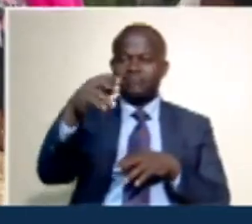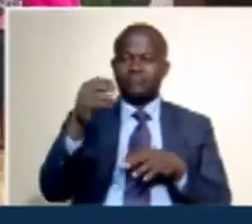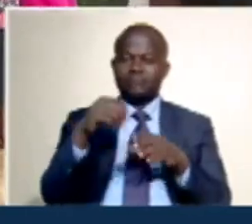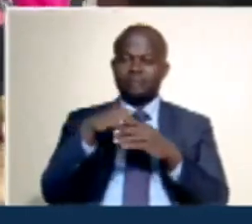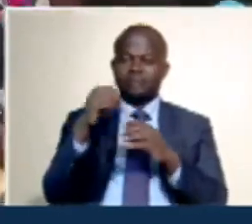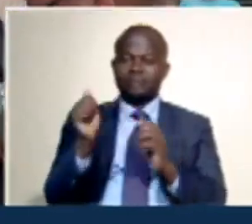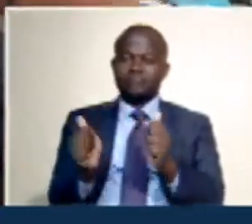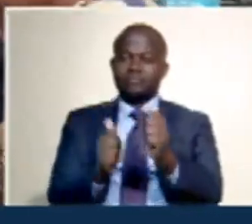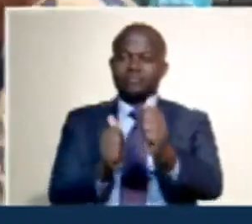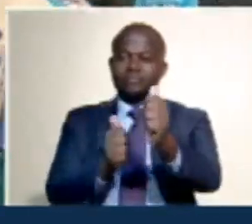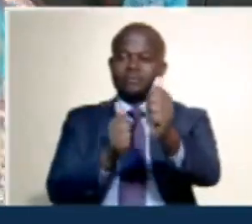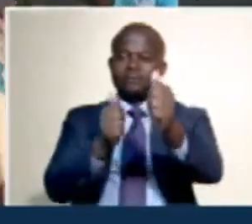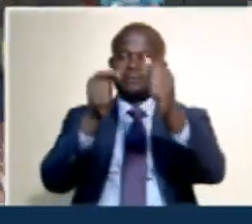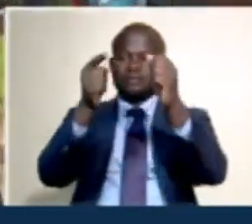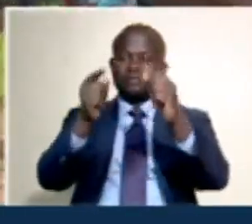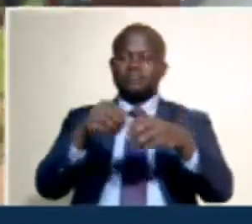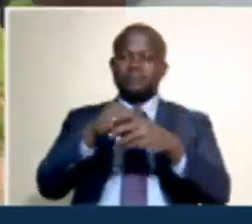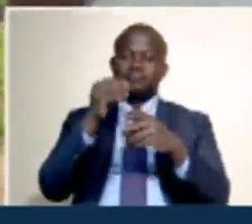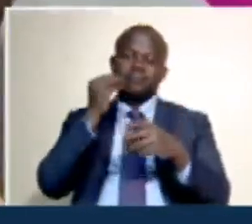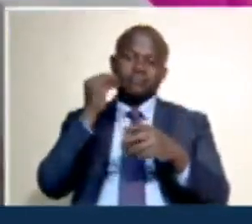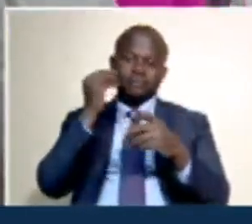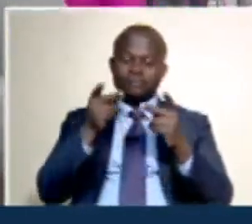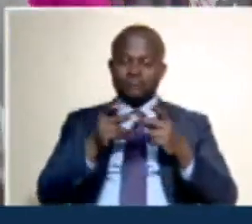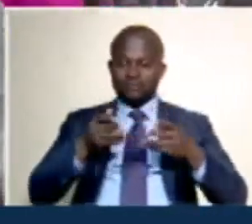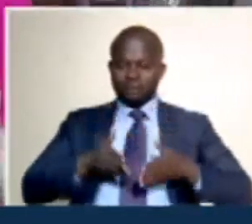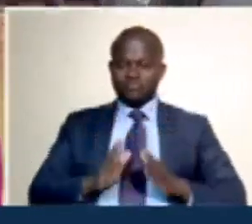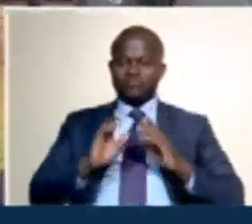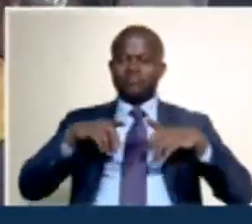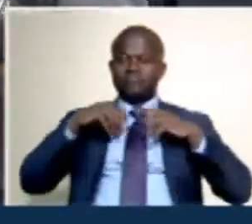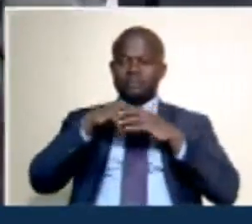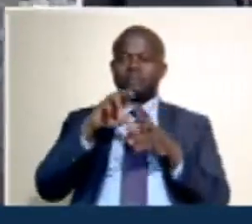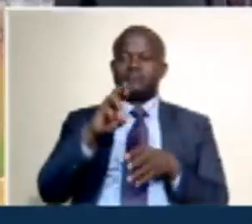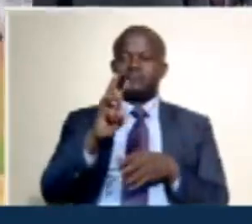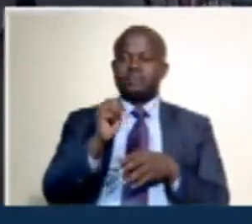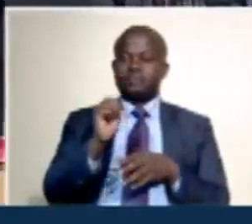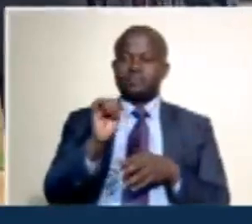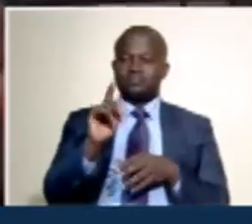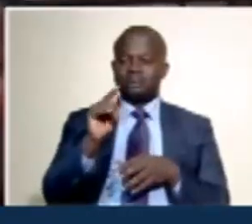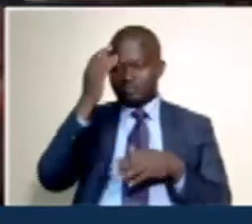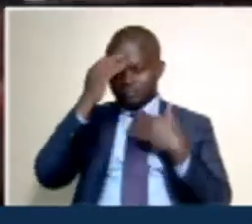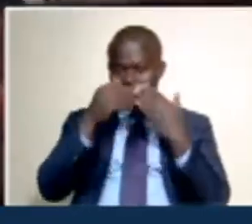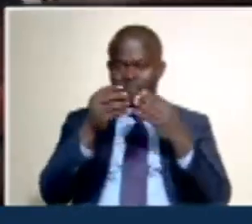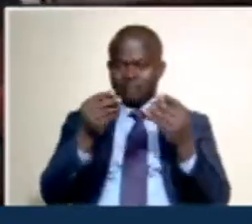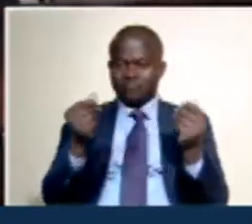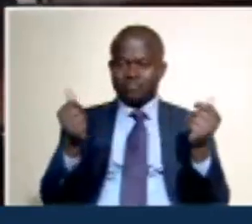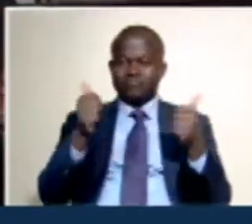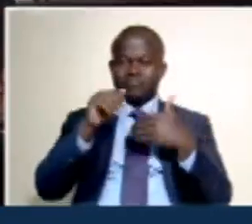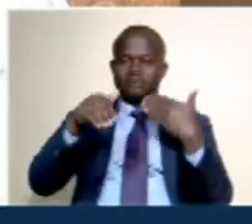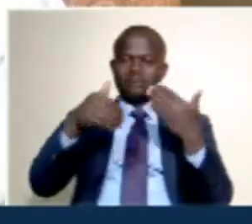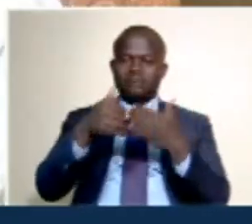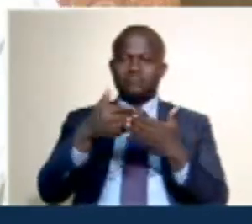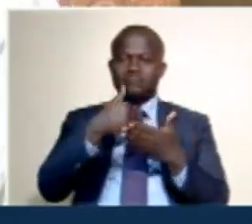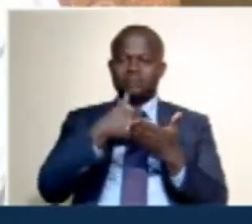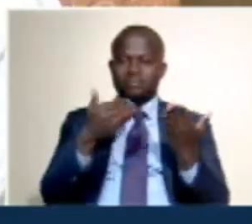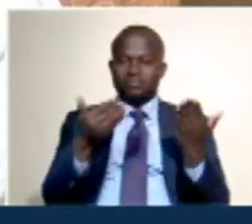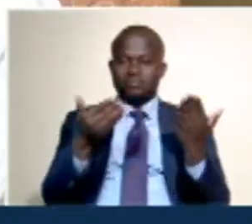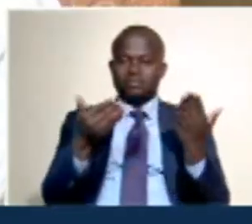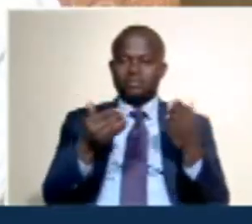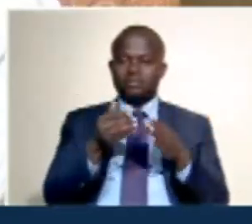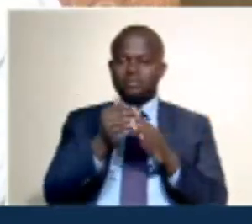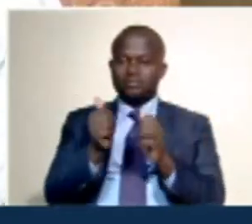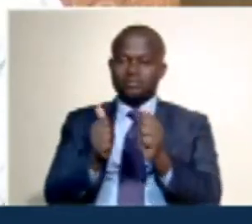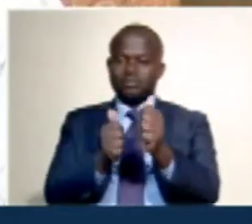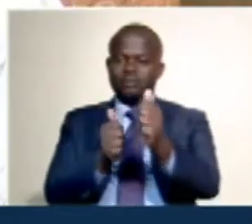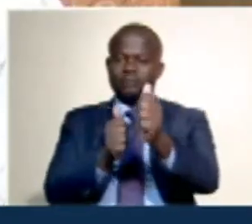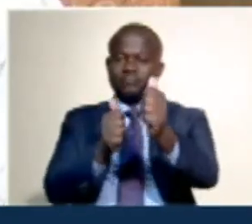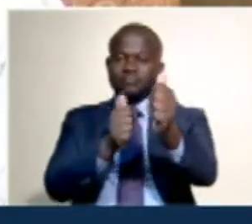imwe iramuherekeza imugeza neza mu rugo kwivuko aho bari batuye Rwamiko dore ko yari yarakize ibikomere byose yarafite ku mubiri maze imbere yanjye